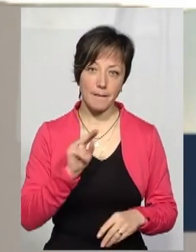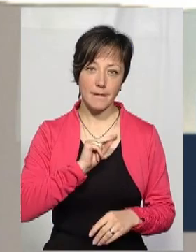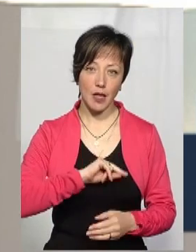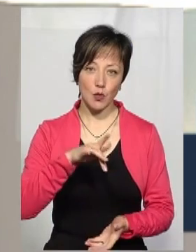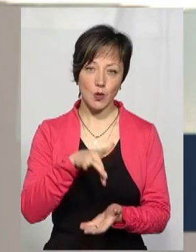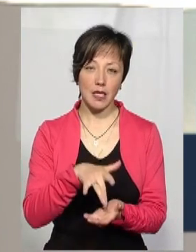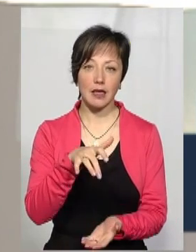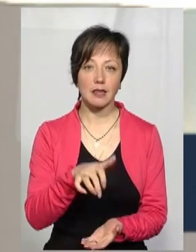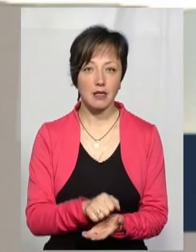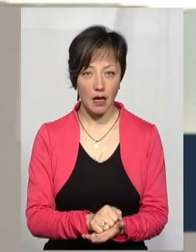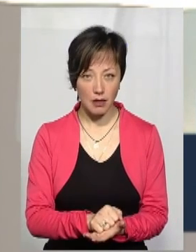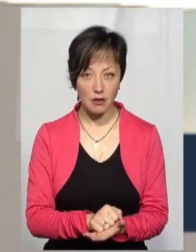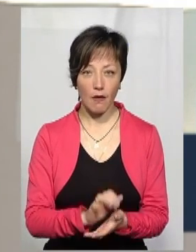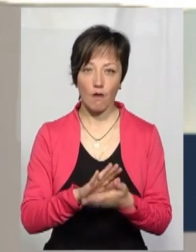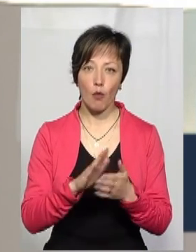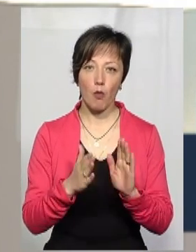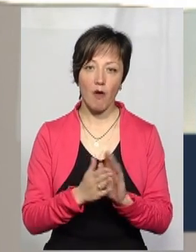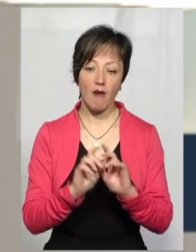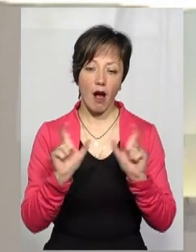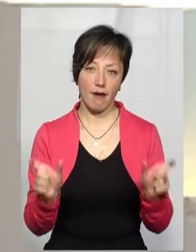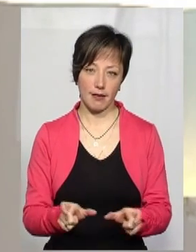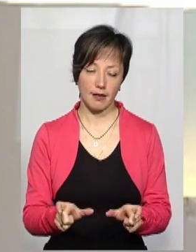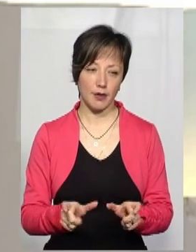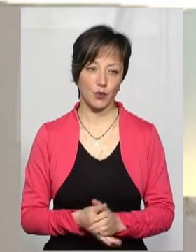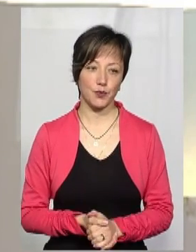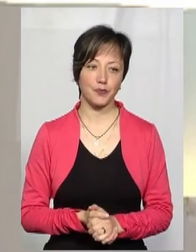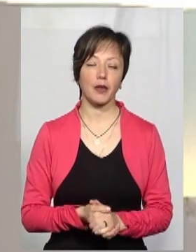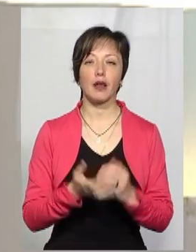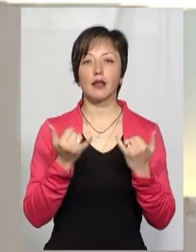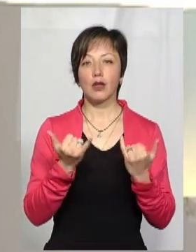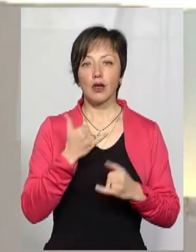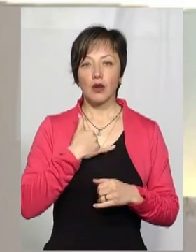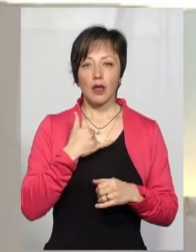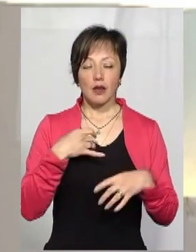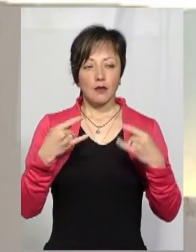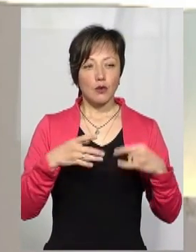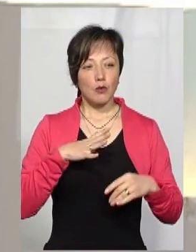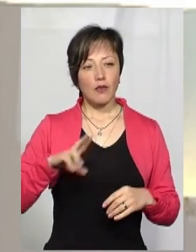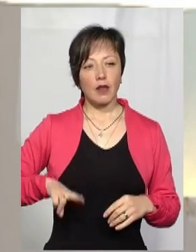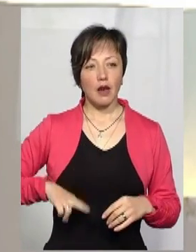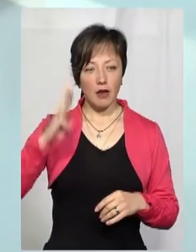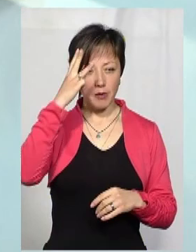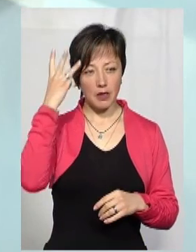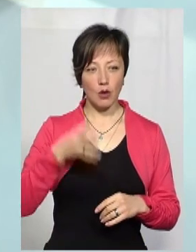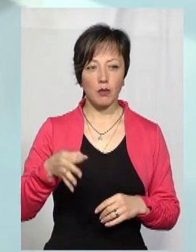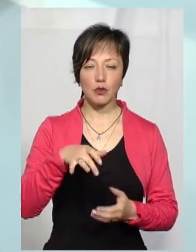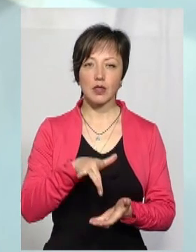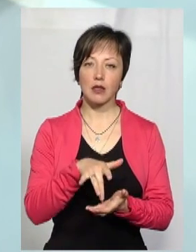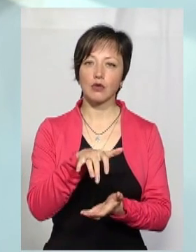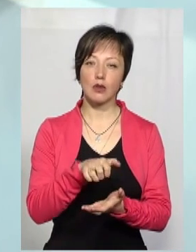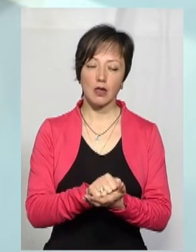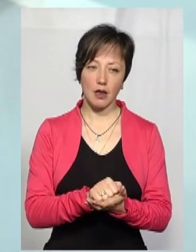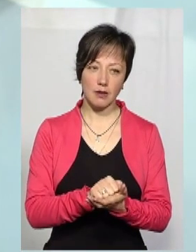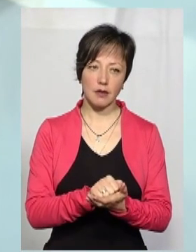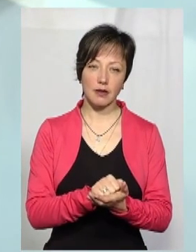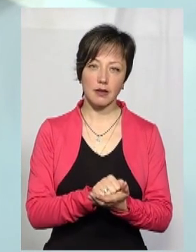центри зайнятості в умовах карантину. Сьогодні у нас в студії був директор Хмельницького обласного центру